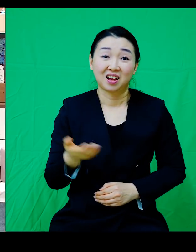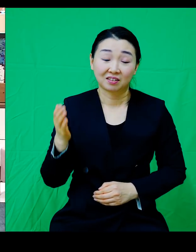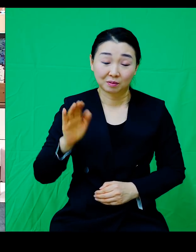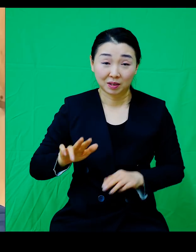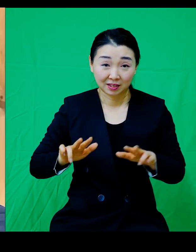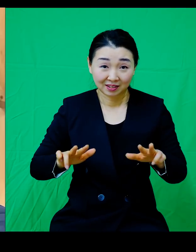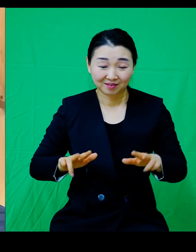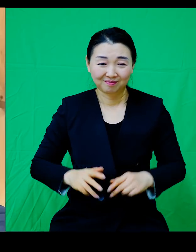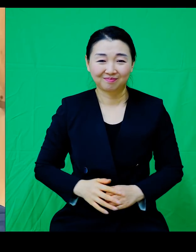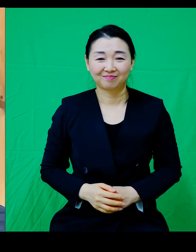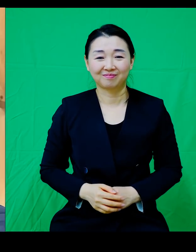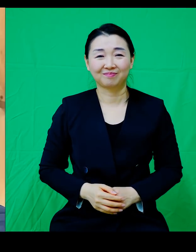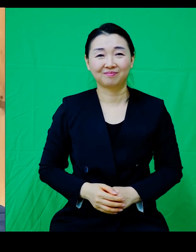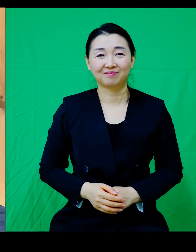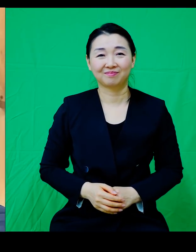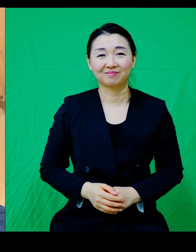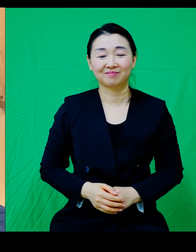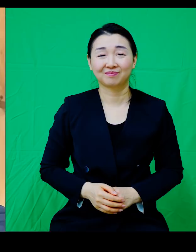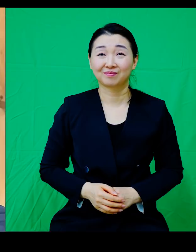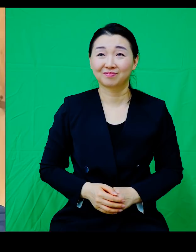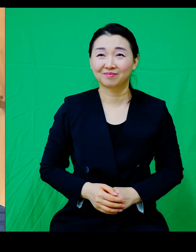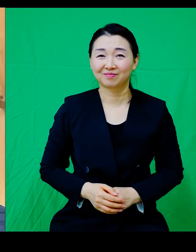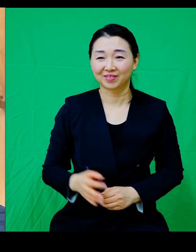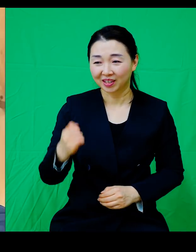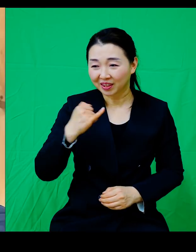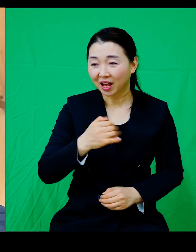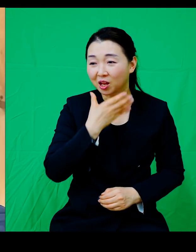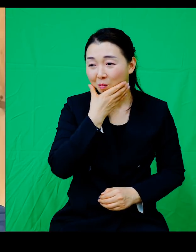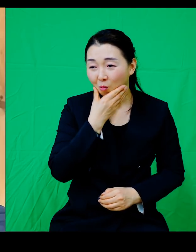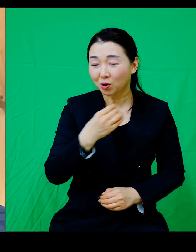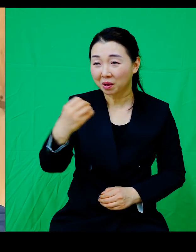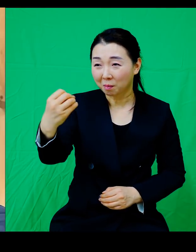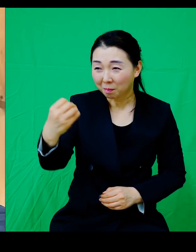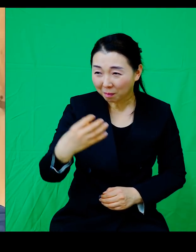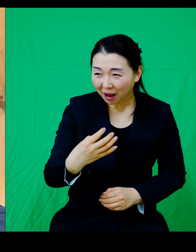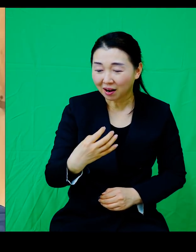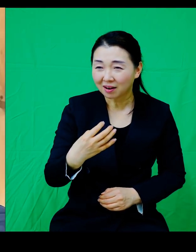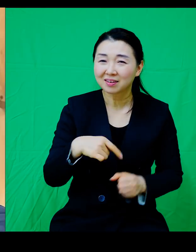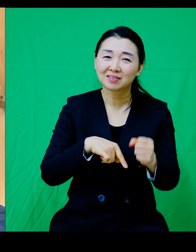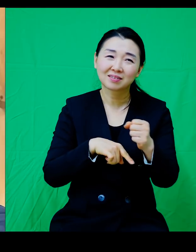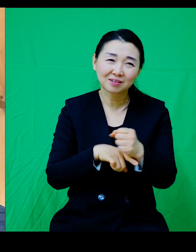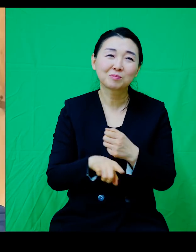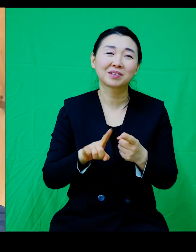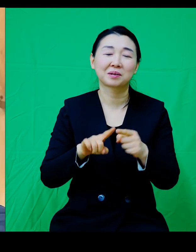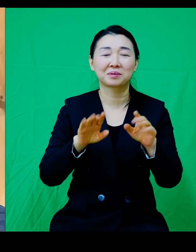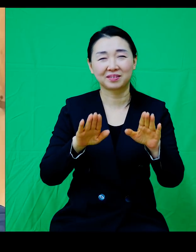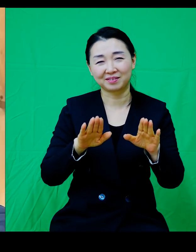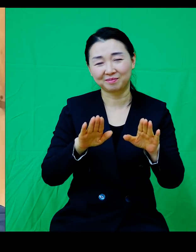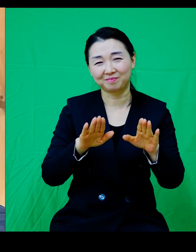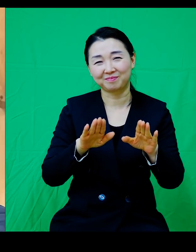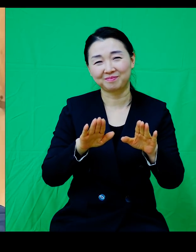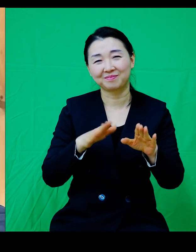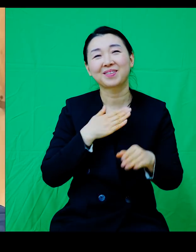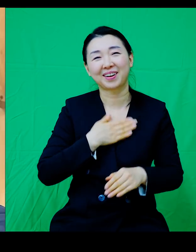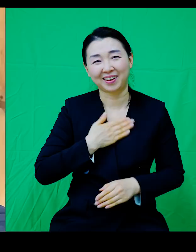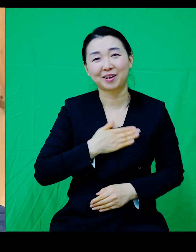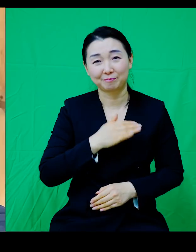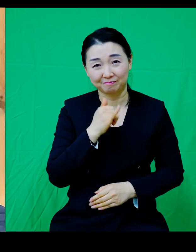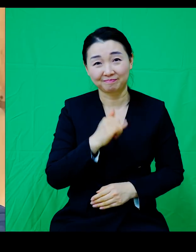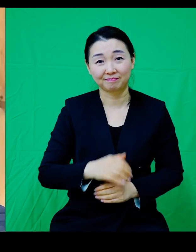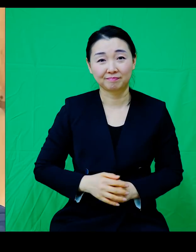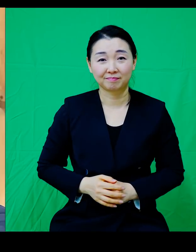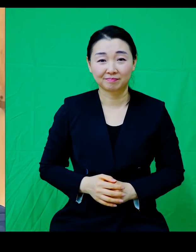근데 지금은 그 말이 어떤 말씀으로 해주셨는지에 대해서 이제 알 수 있어요.